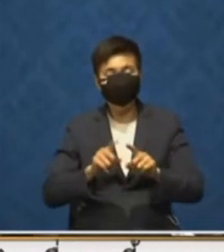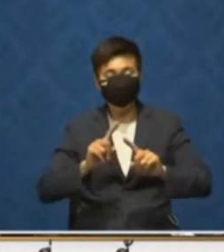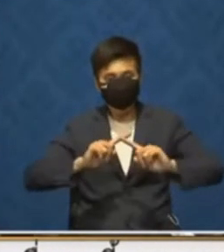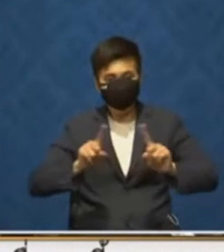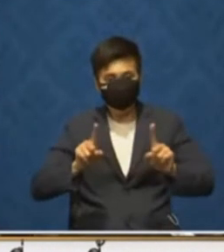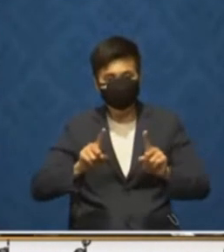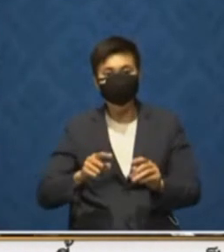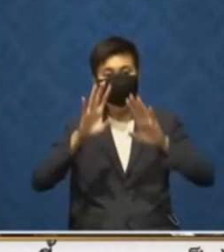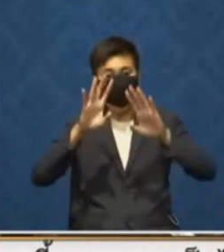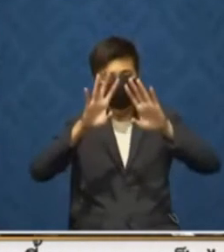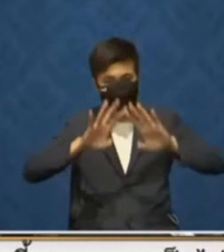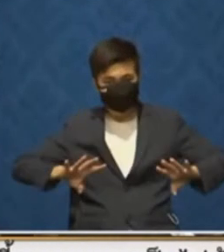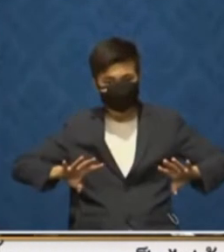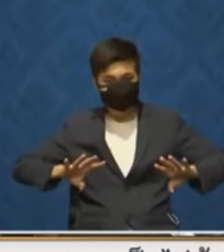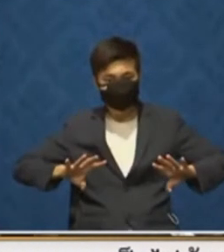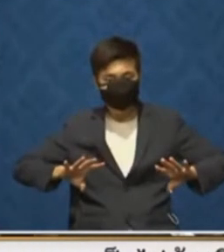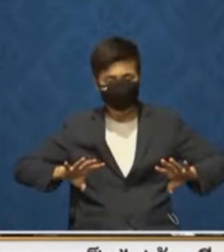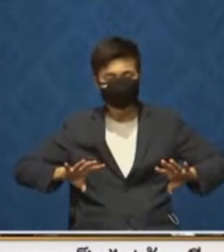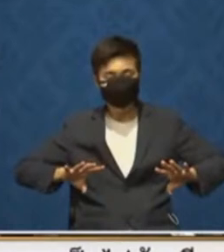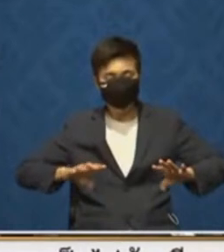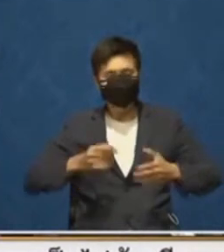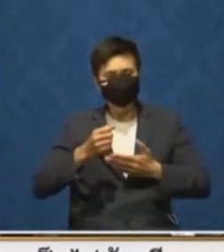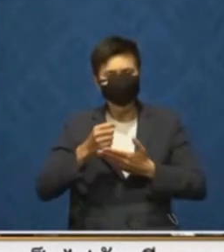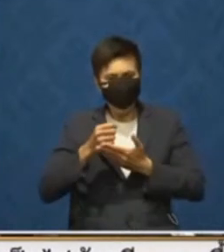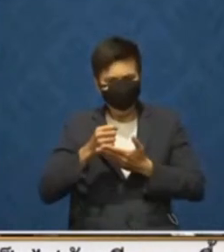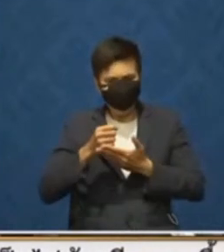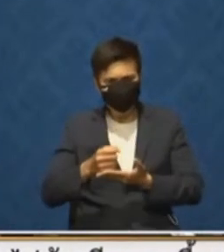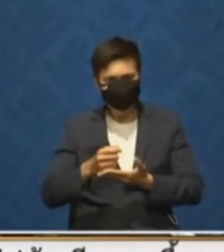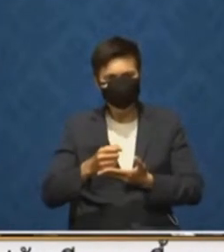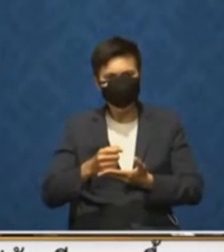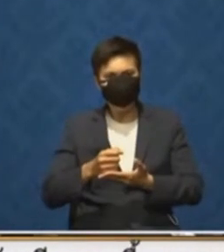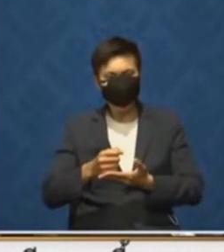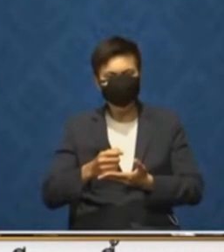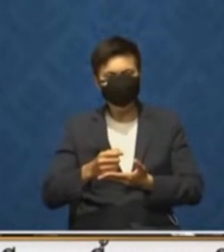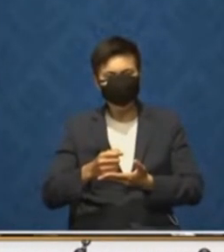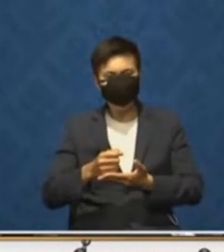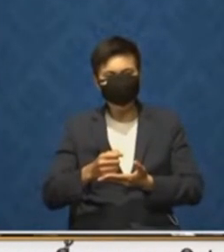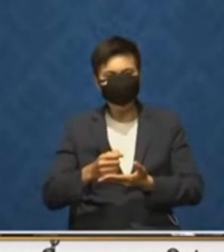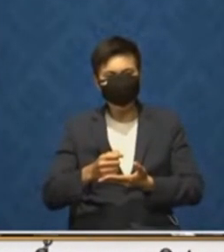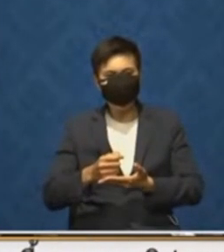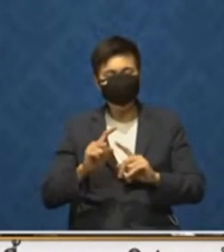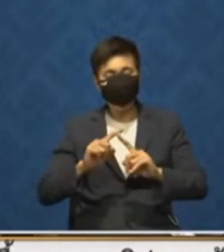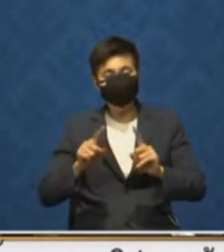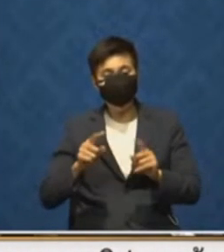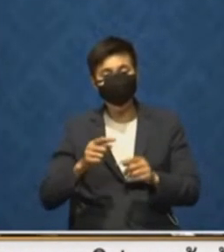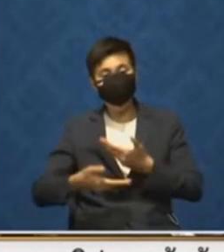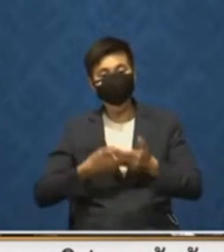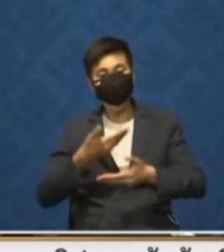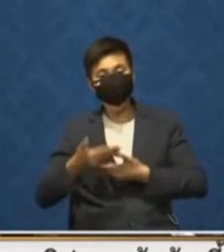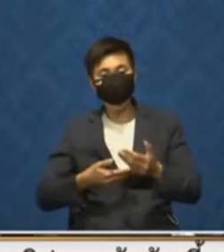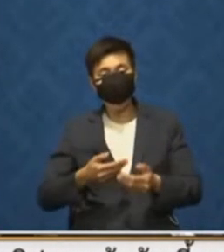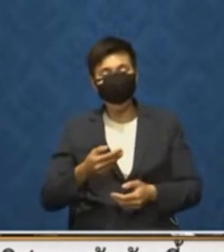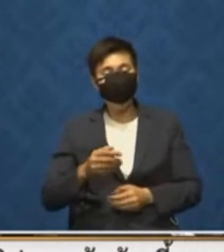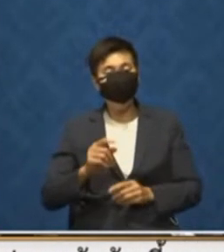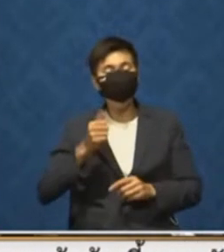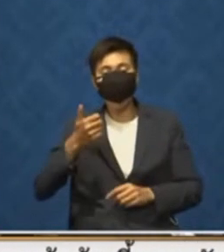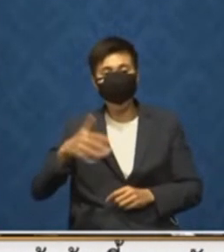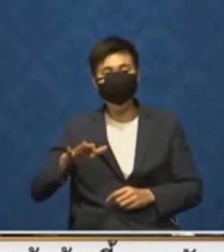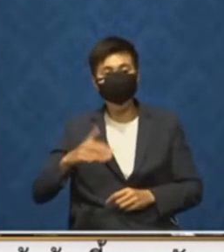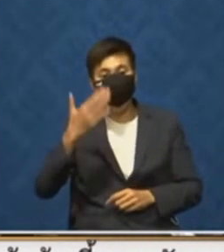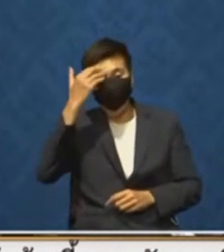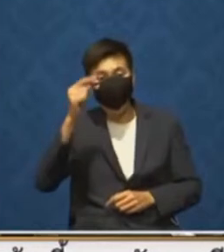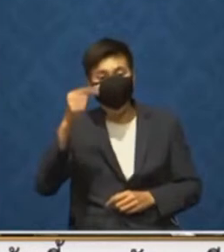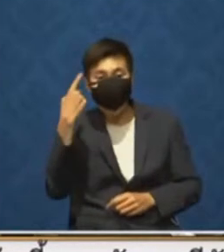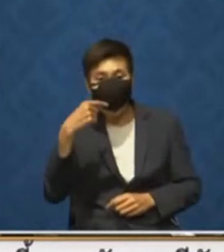นิยมของเรานิยมคนไทยแต่เราไม่สามารถทำกับข้าวไหร่เข้าได้เลยเพราะว่านะคะนายก